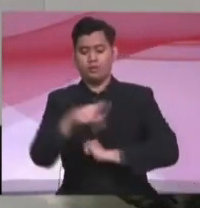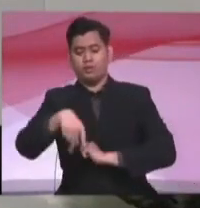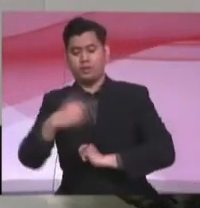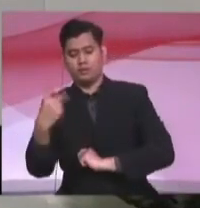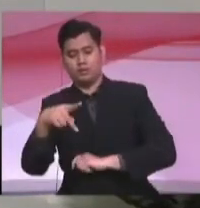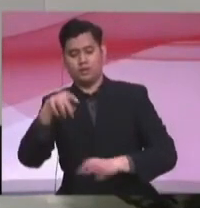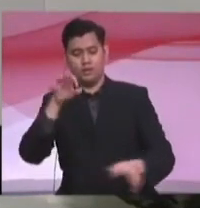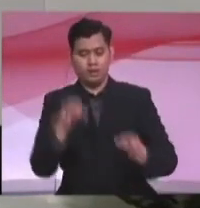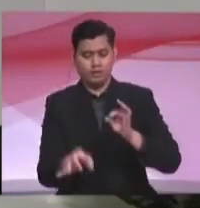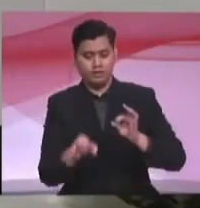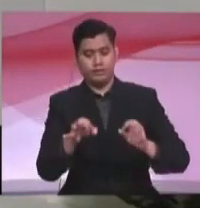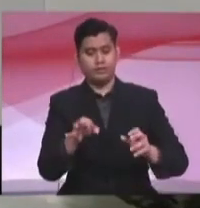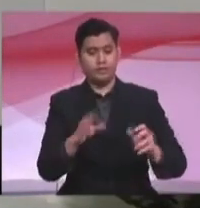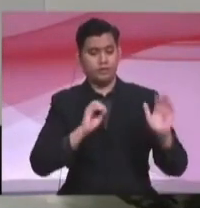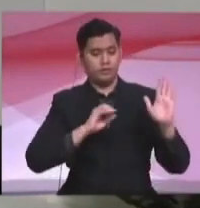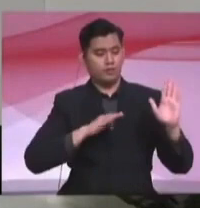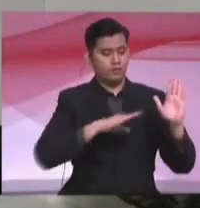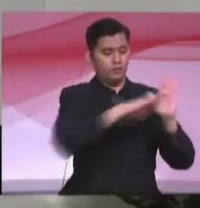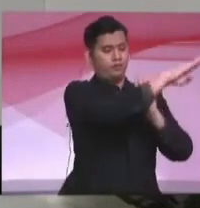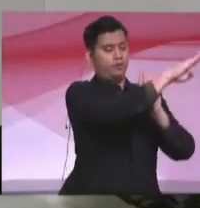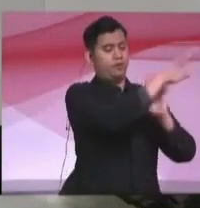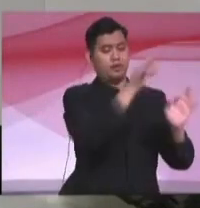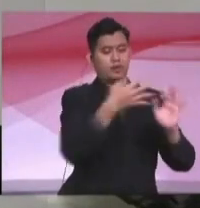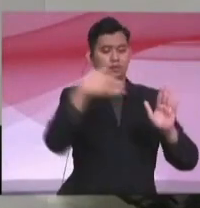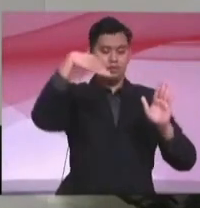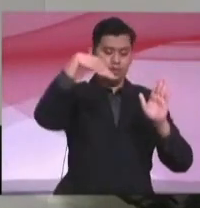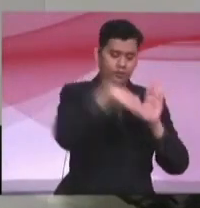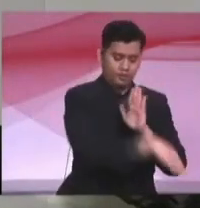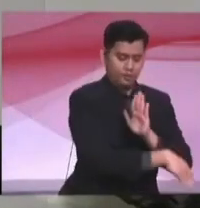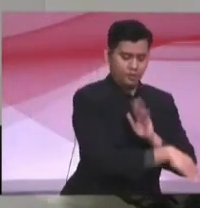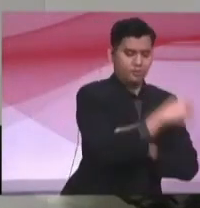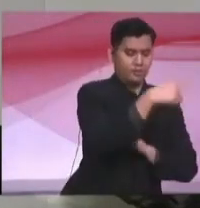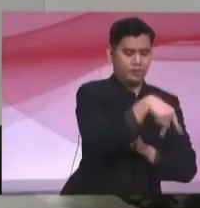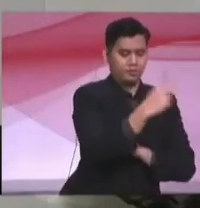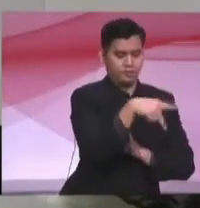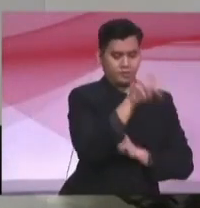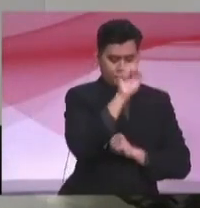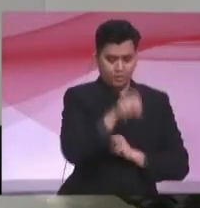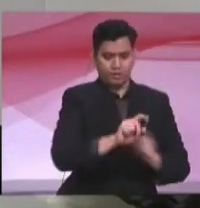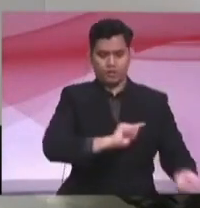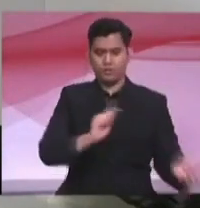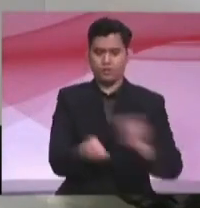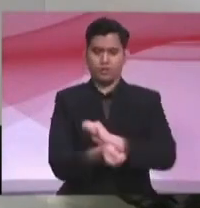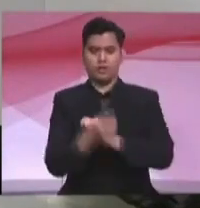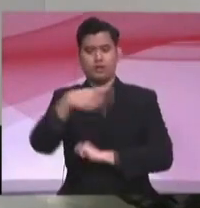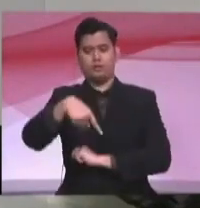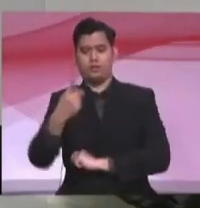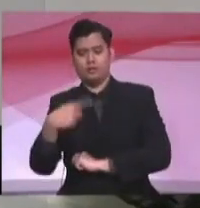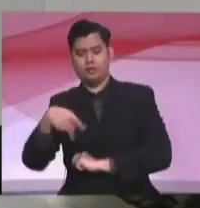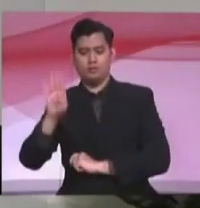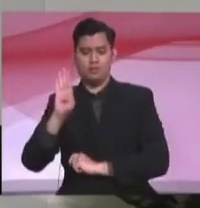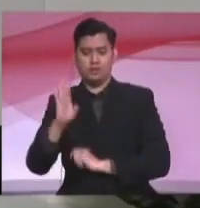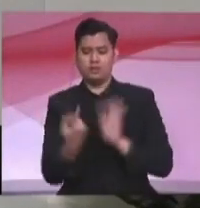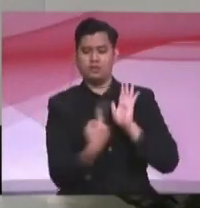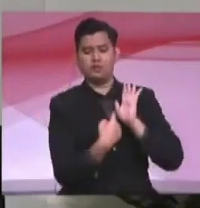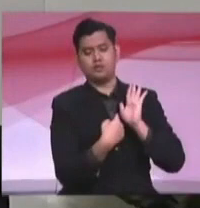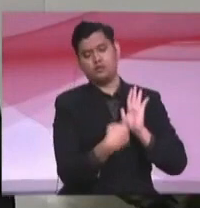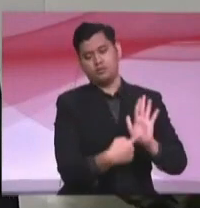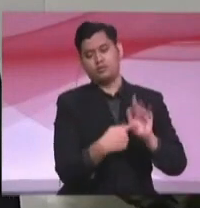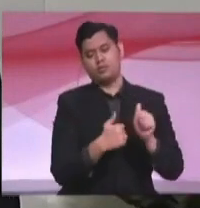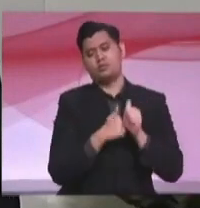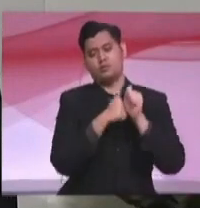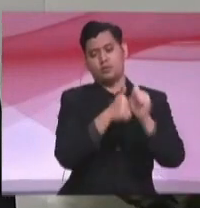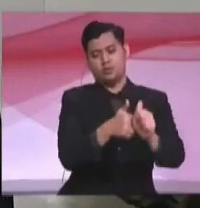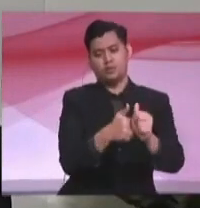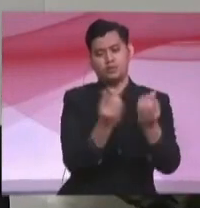meningkat. Kalau kes menurun, mungkin kita boleh jadi PKPP pula. Jadi ini tertakluk kepada kes yang